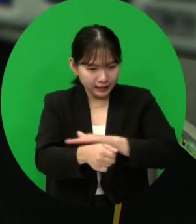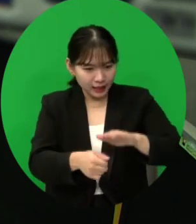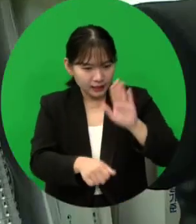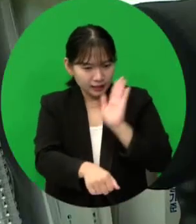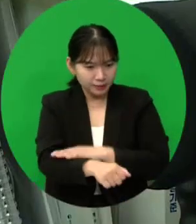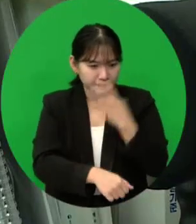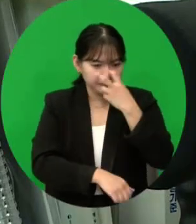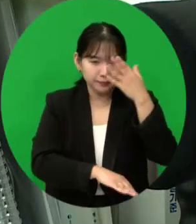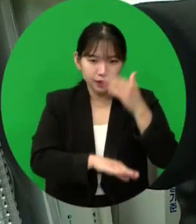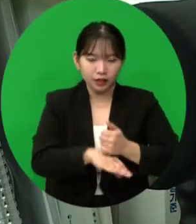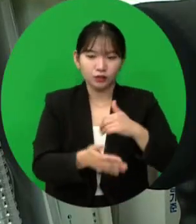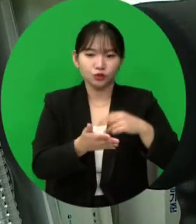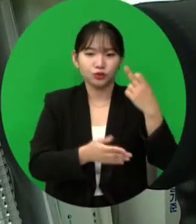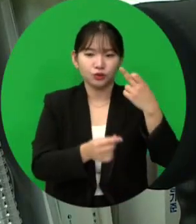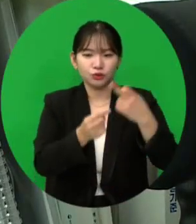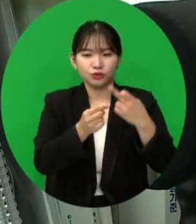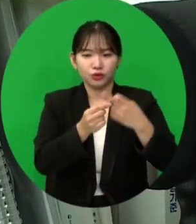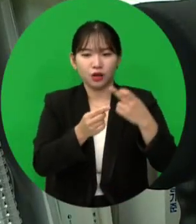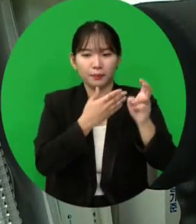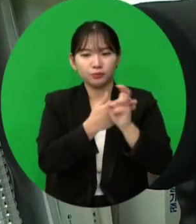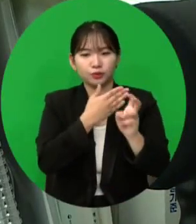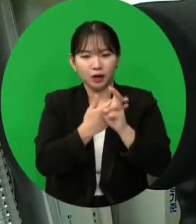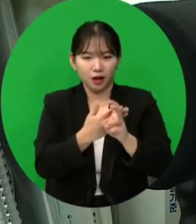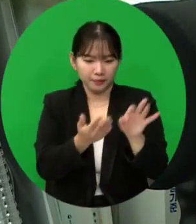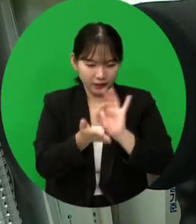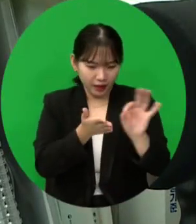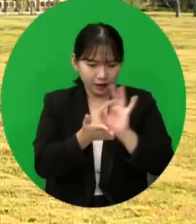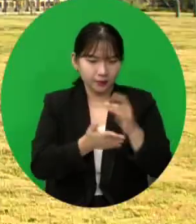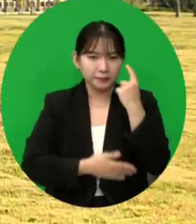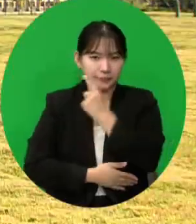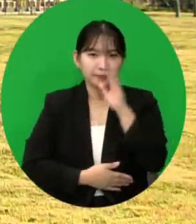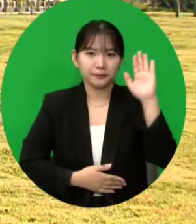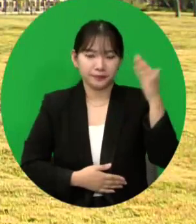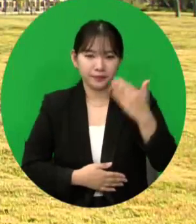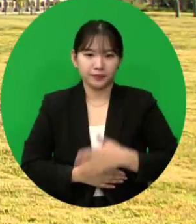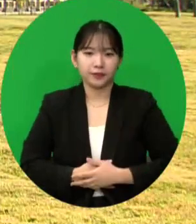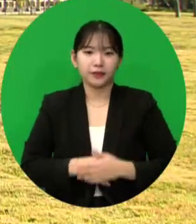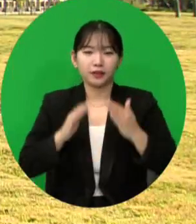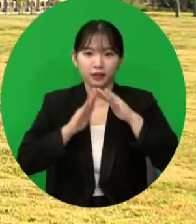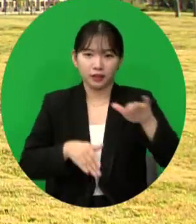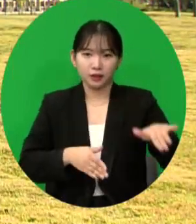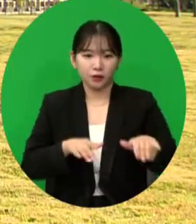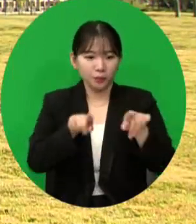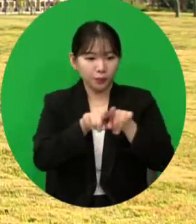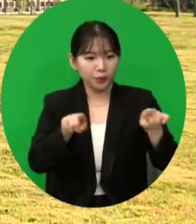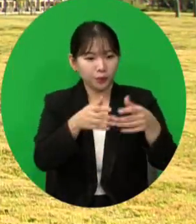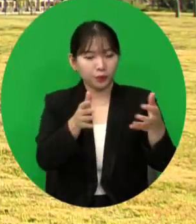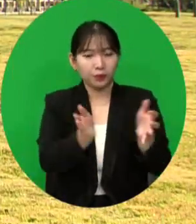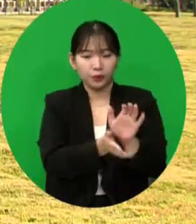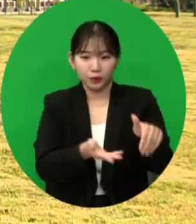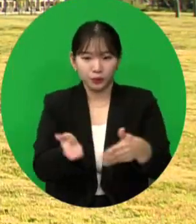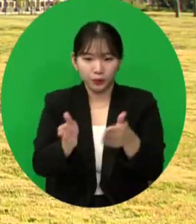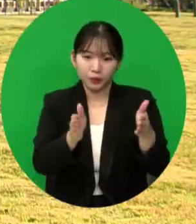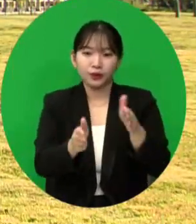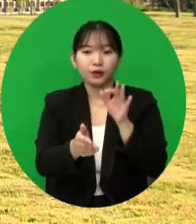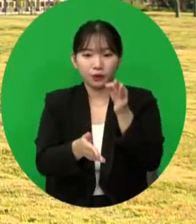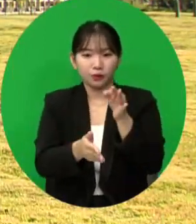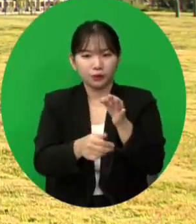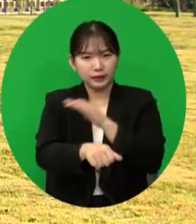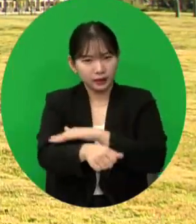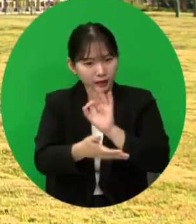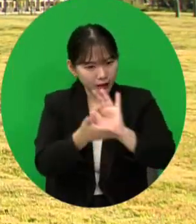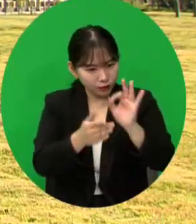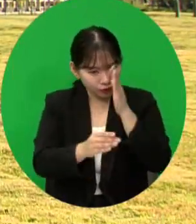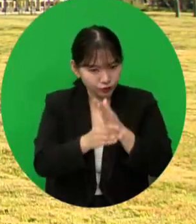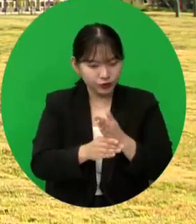결과 12건의 위법 부당 사항이 확인됐습니다. 전라남도는 민간 보조금이 제대로 집행되고 있는지